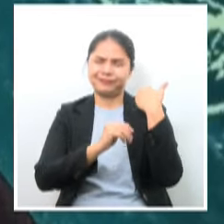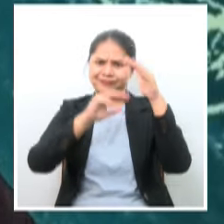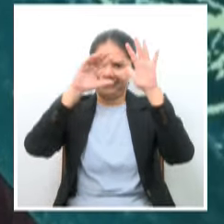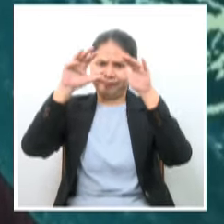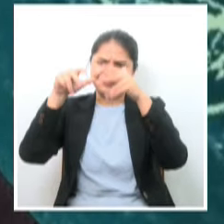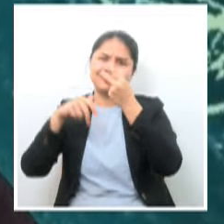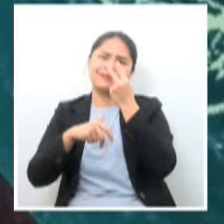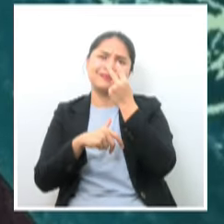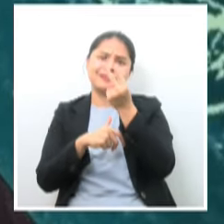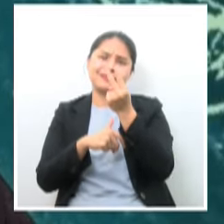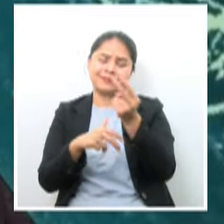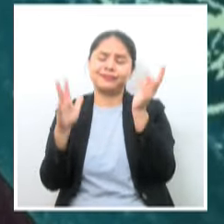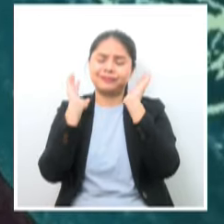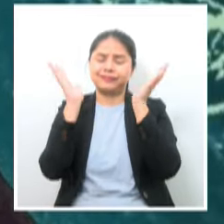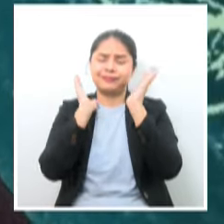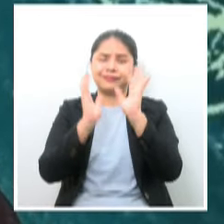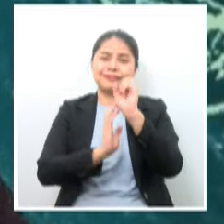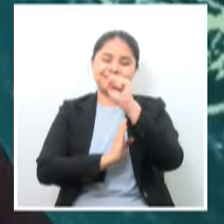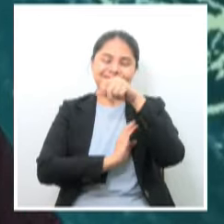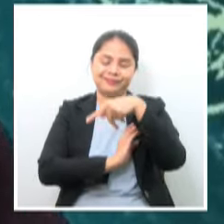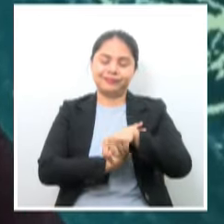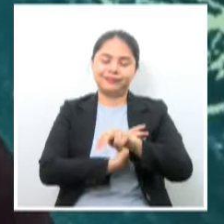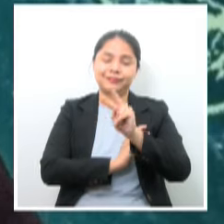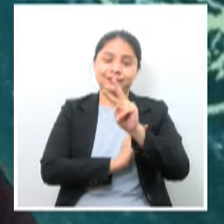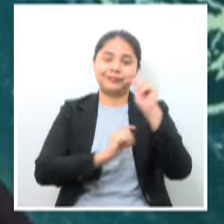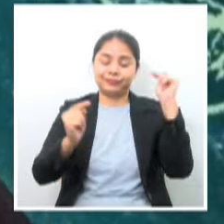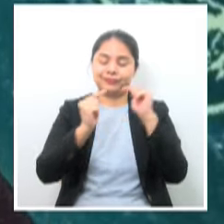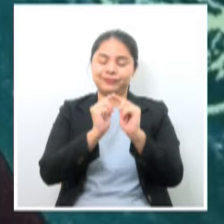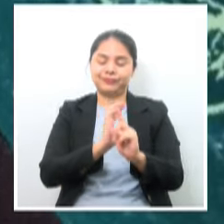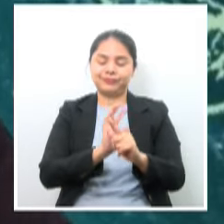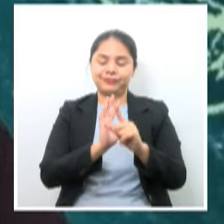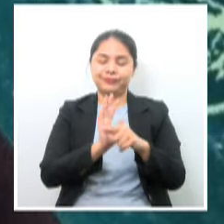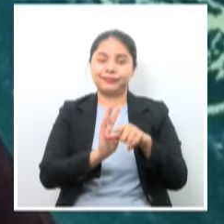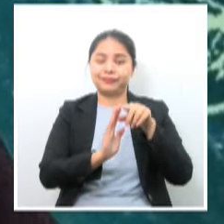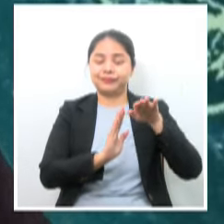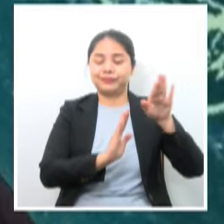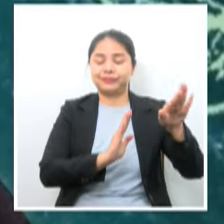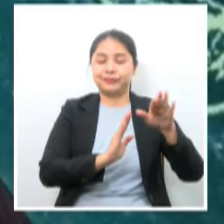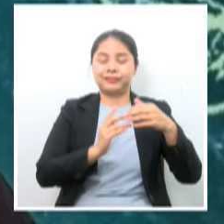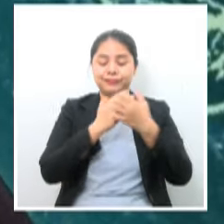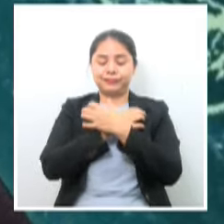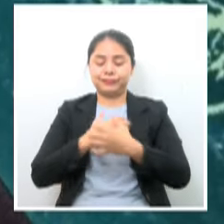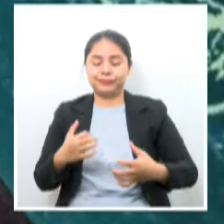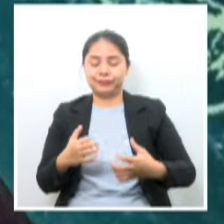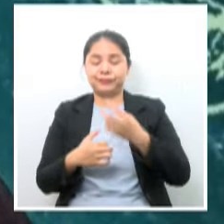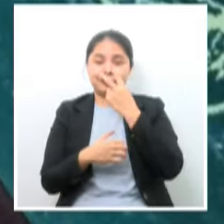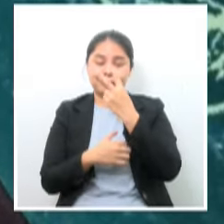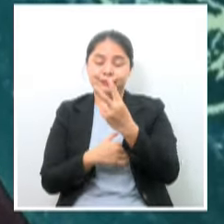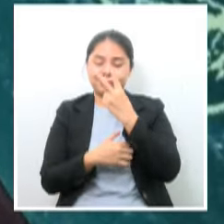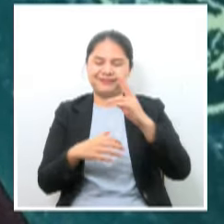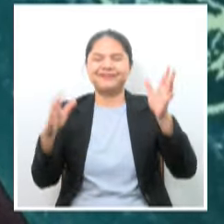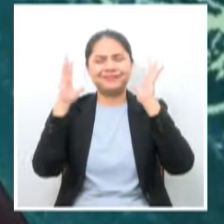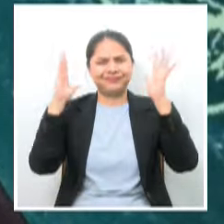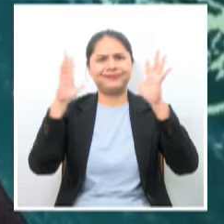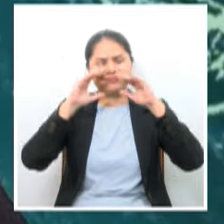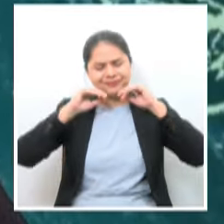ามประชาสัมพันธ์สปท.นะครับเป็นเพจของท่านเลขาธิการแล้วก็เพจครูหมีนะครับก็จะช่วยประชาสัมพันธ์